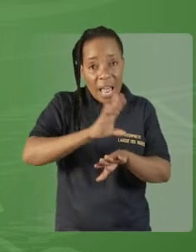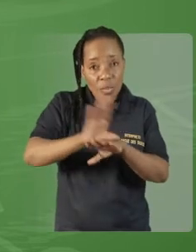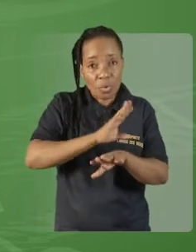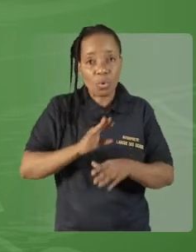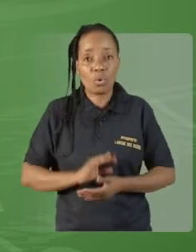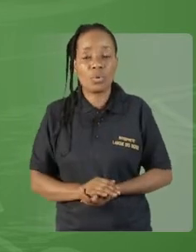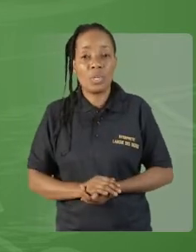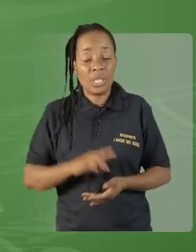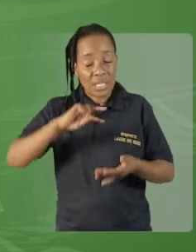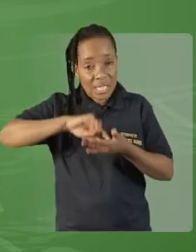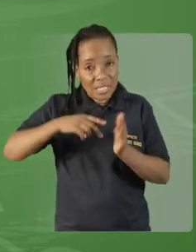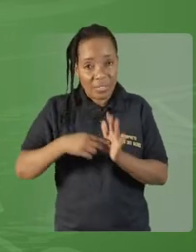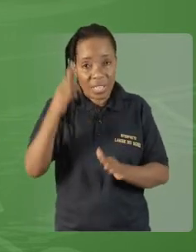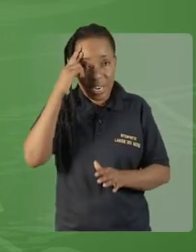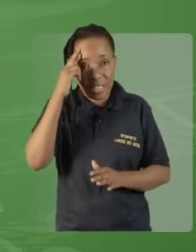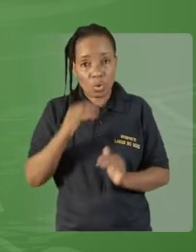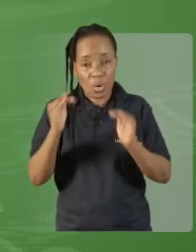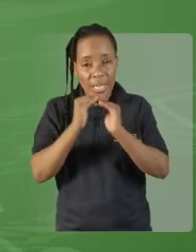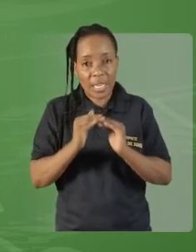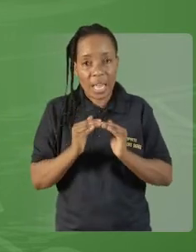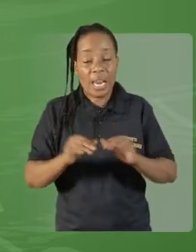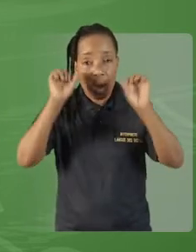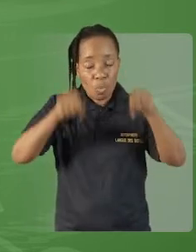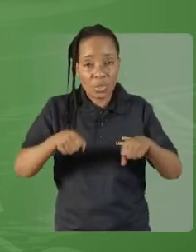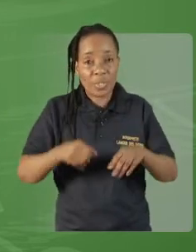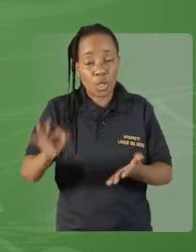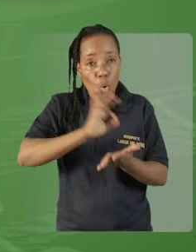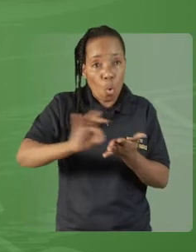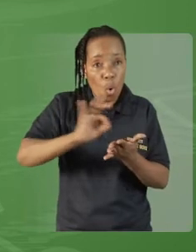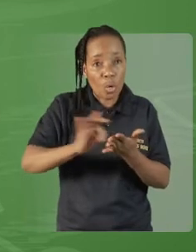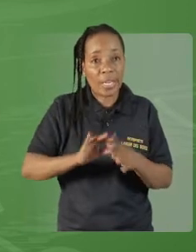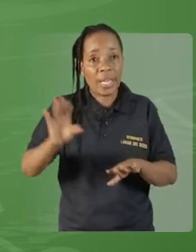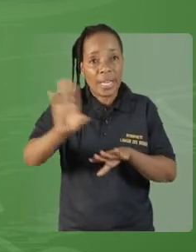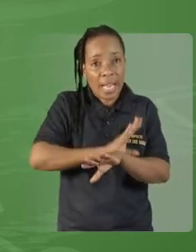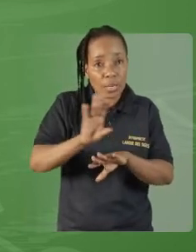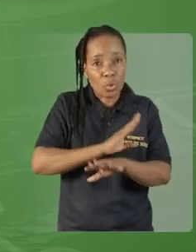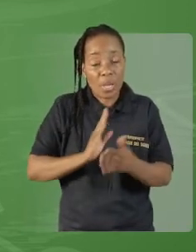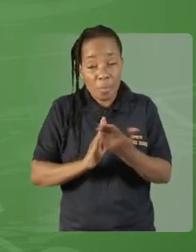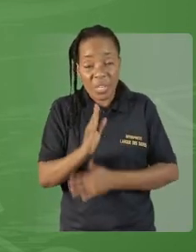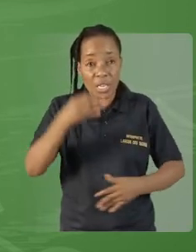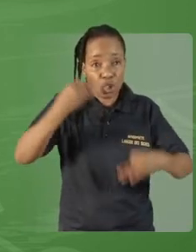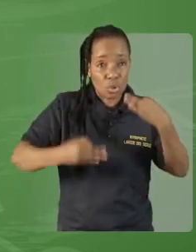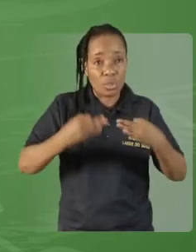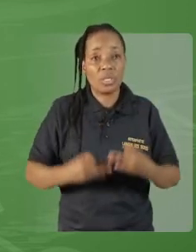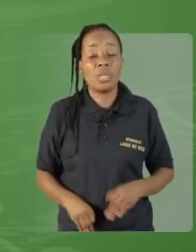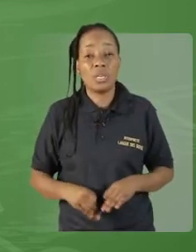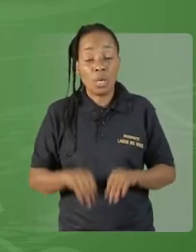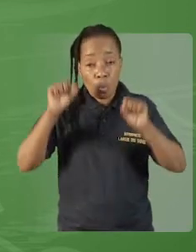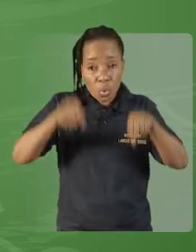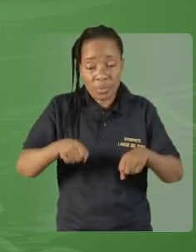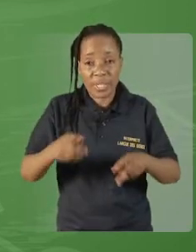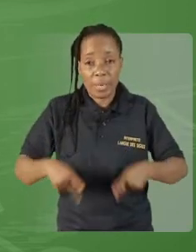compter, la faculté de bien juger, la faculté de présenter des justifications ou des